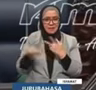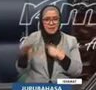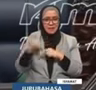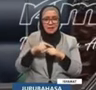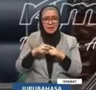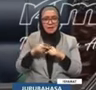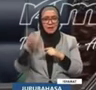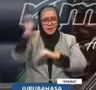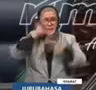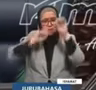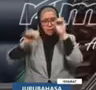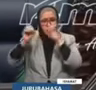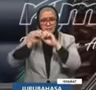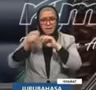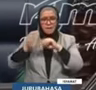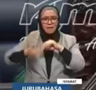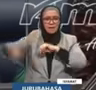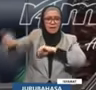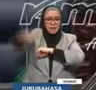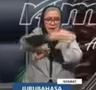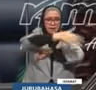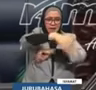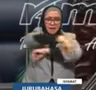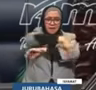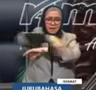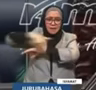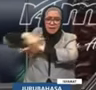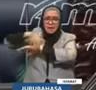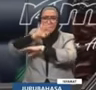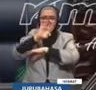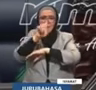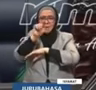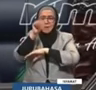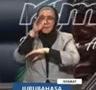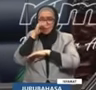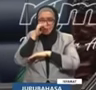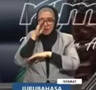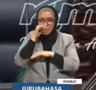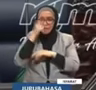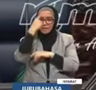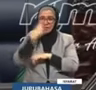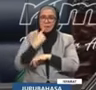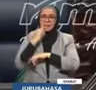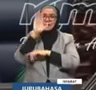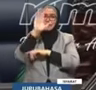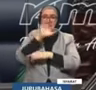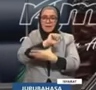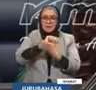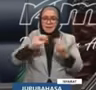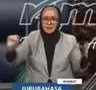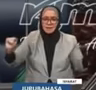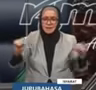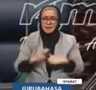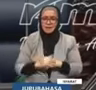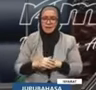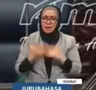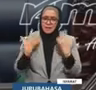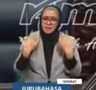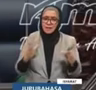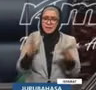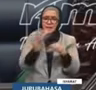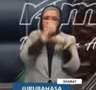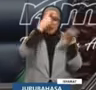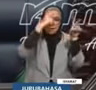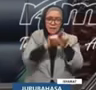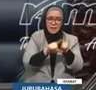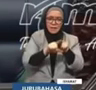untuk menjamin keselamatan di Selat Malaka yang telah pun mendapat persetujuan daripada Perdana